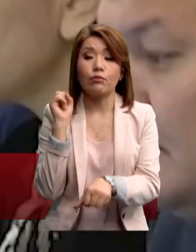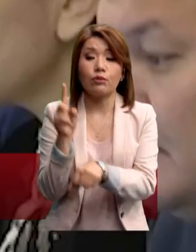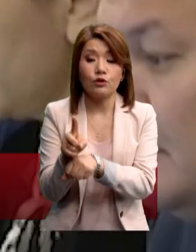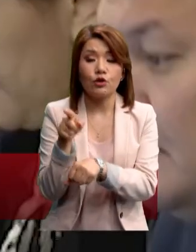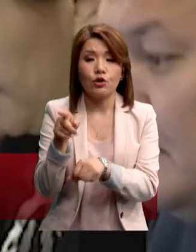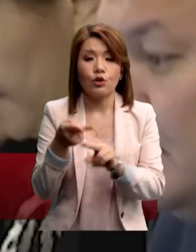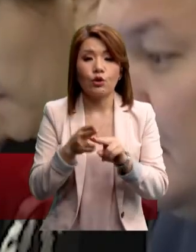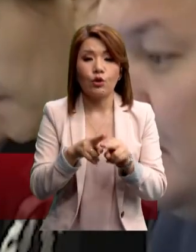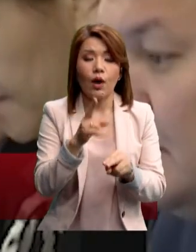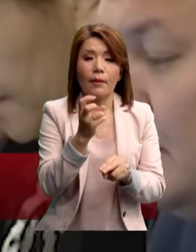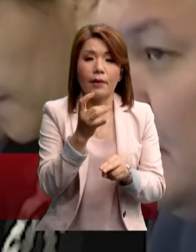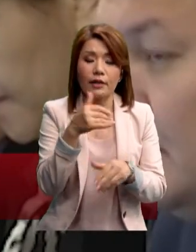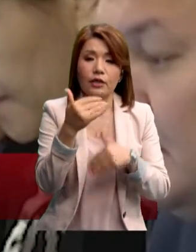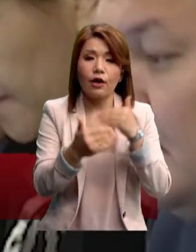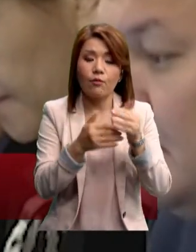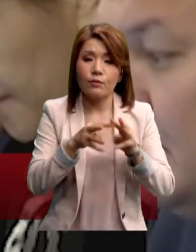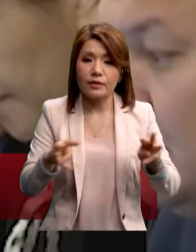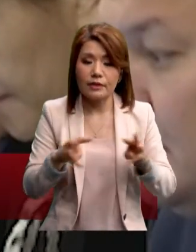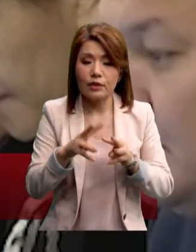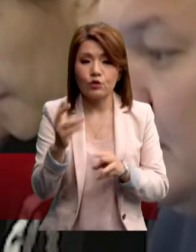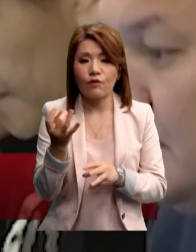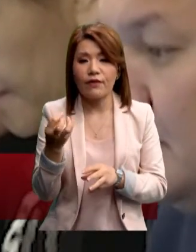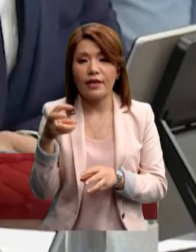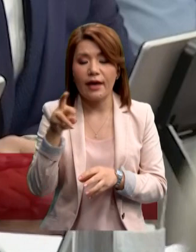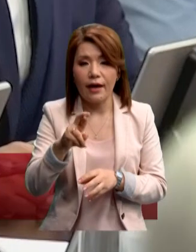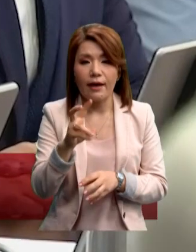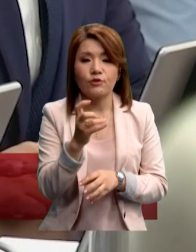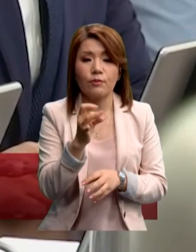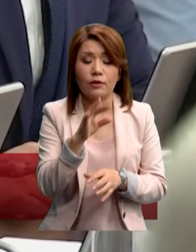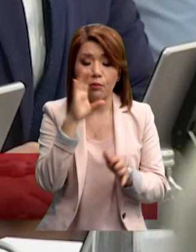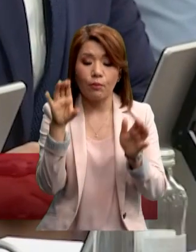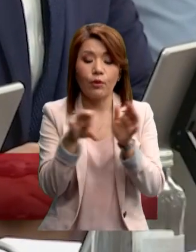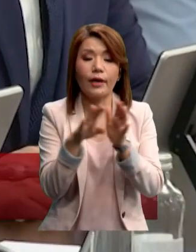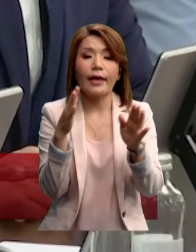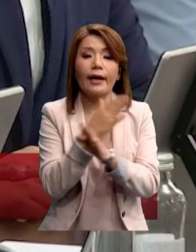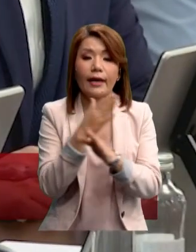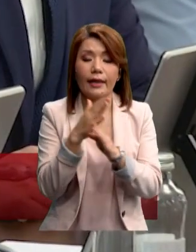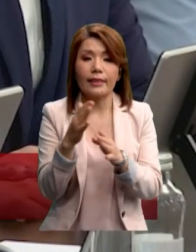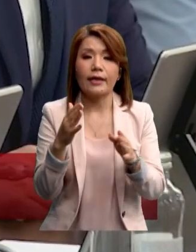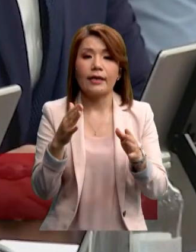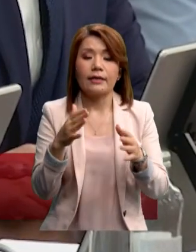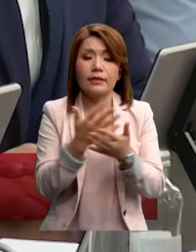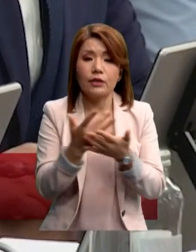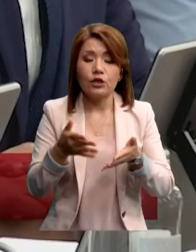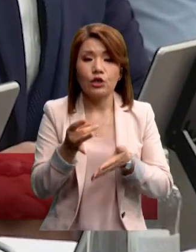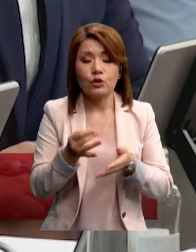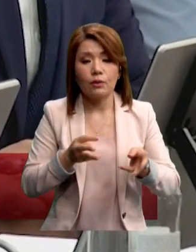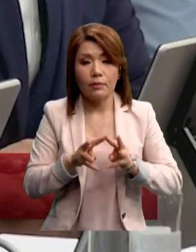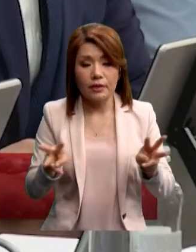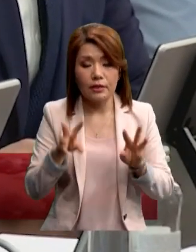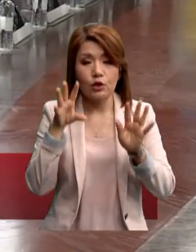ақпарат және қоғамдық даму министрлігі, Зүлфия Сүлейменоваға бағынышты экология және табиғи ресурстар министрлігі